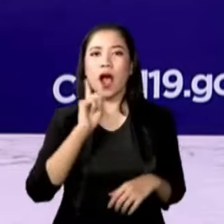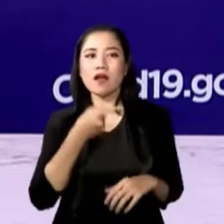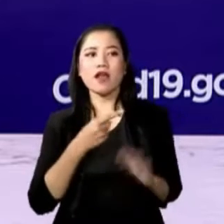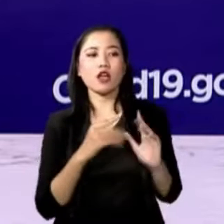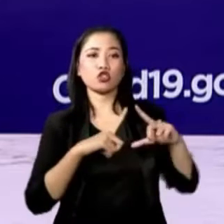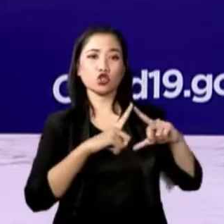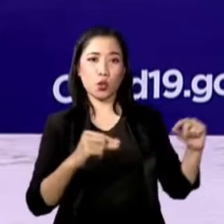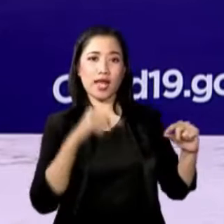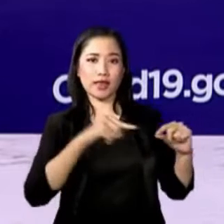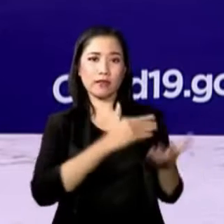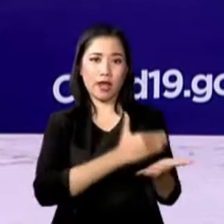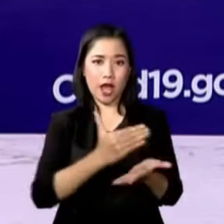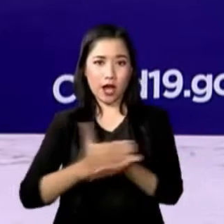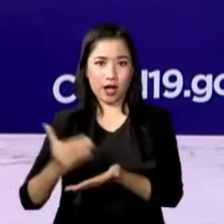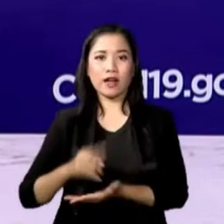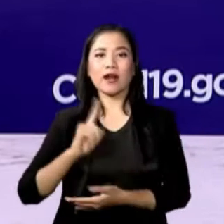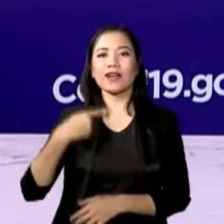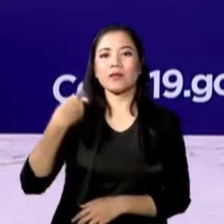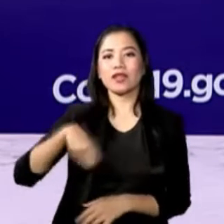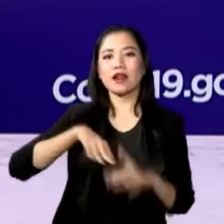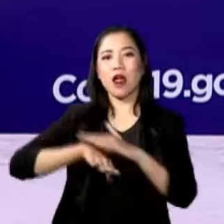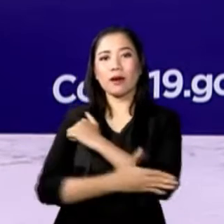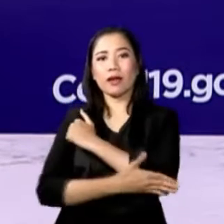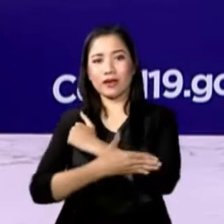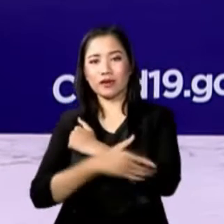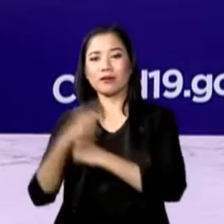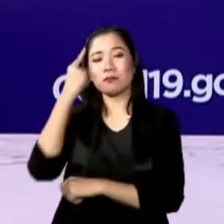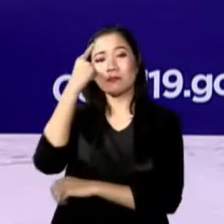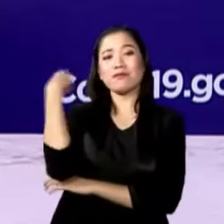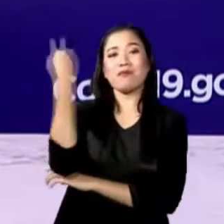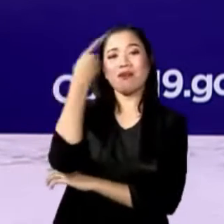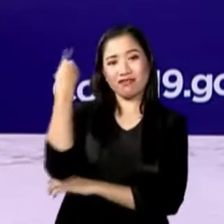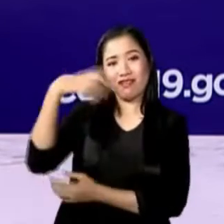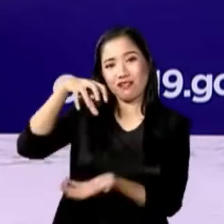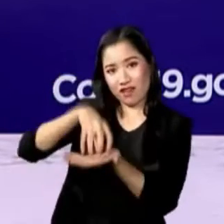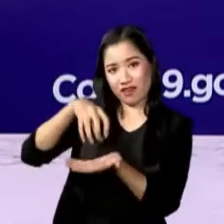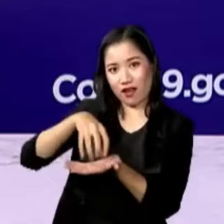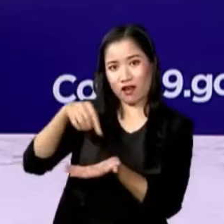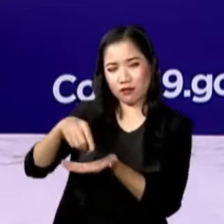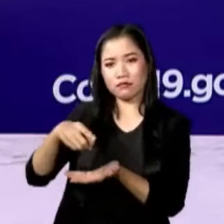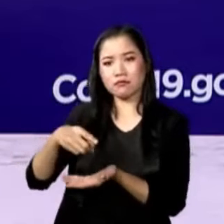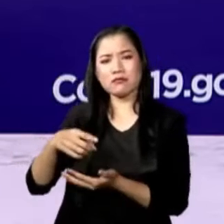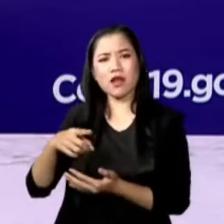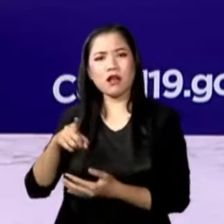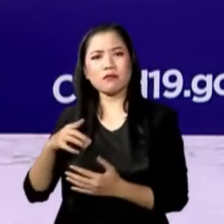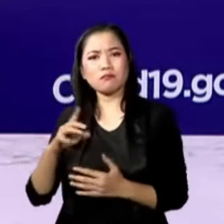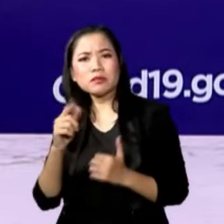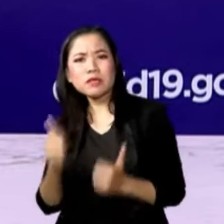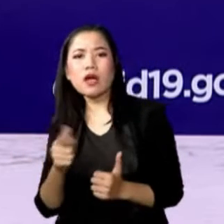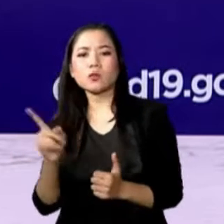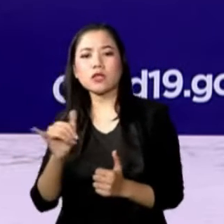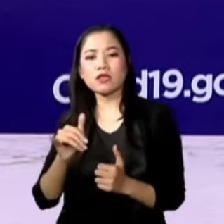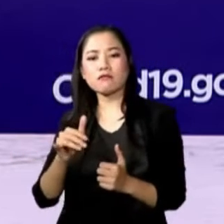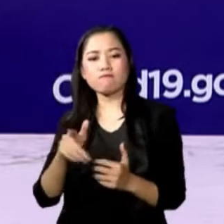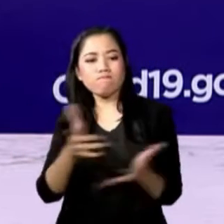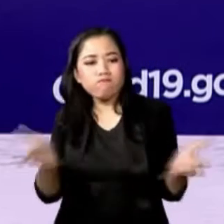surat edaran yang dikeluarkan Kementerian Dalam Negeri, pemerintah daerah juga diharapkan mampu meningkatkan